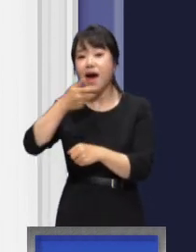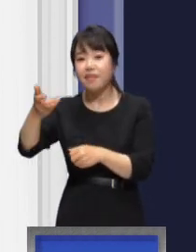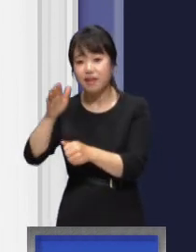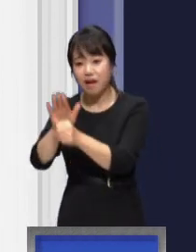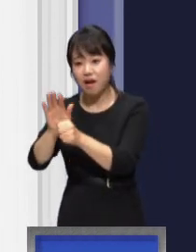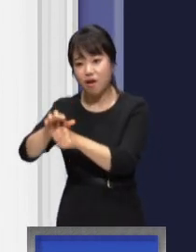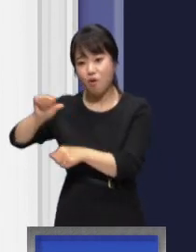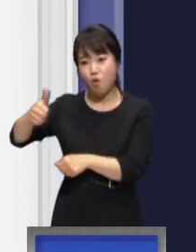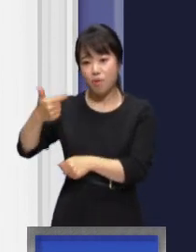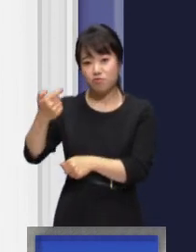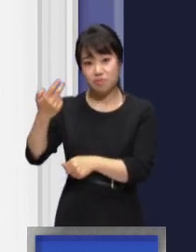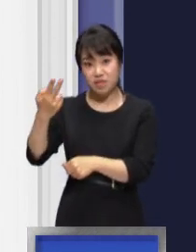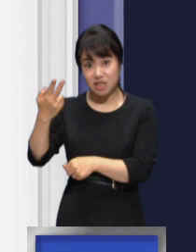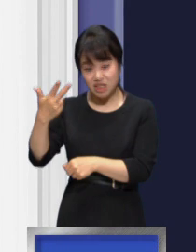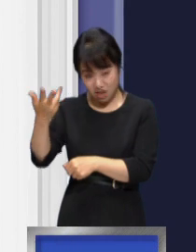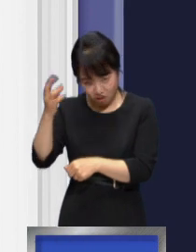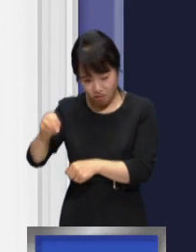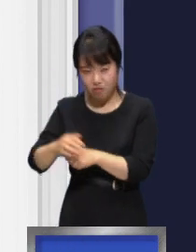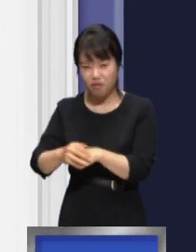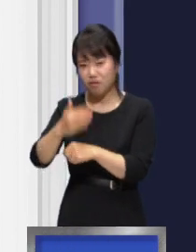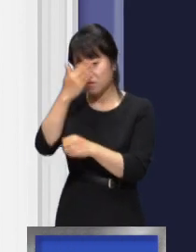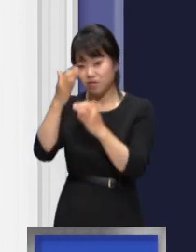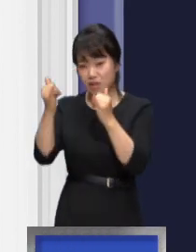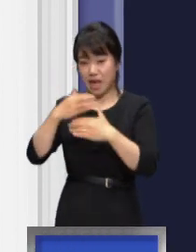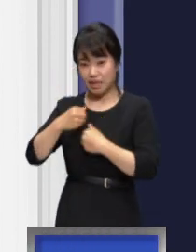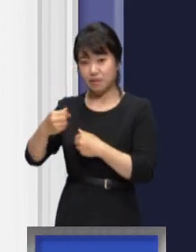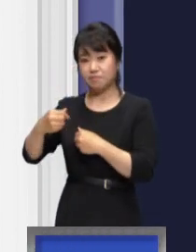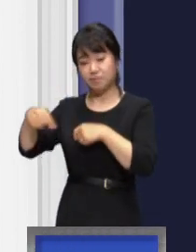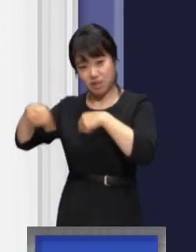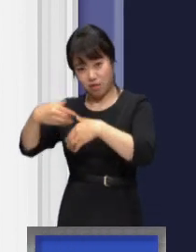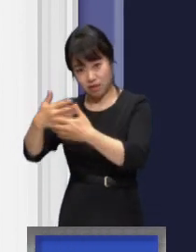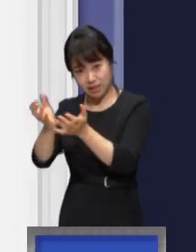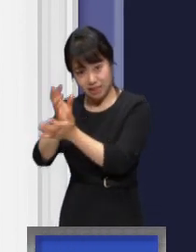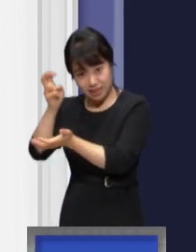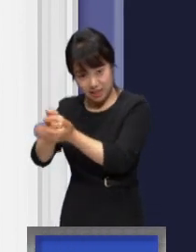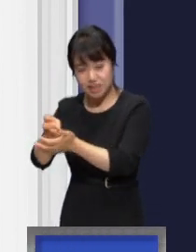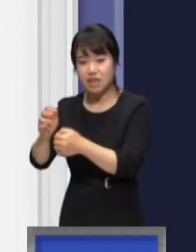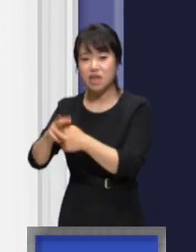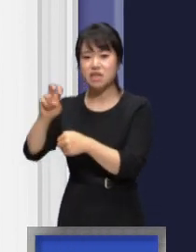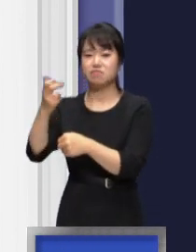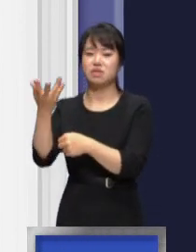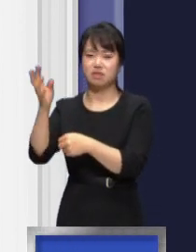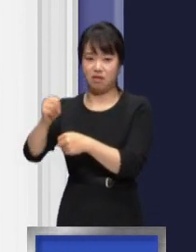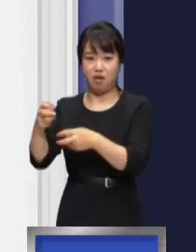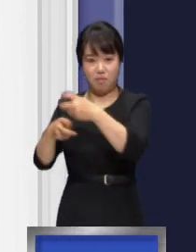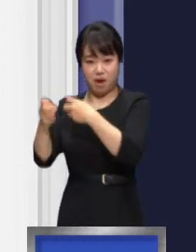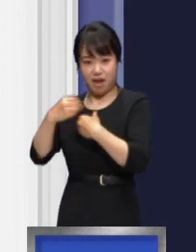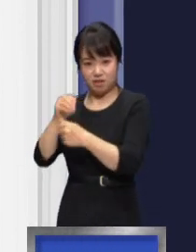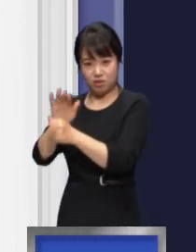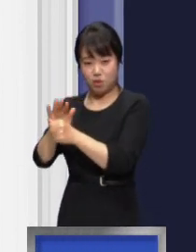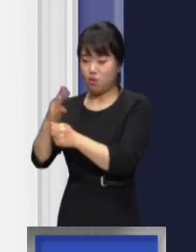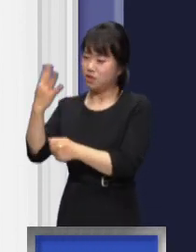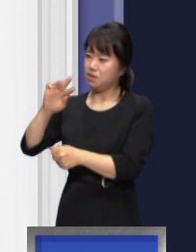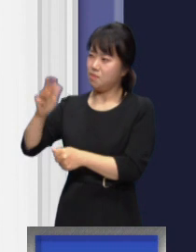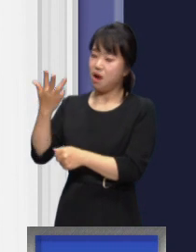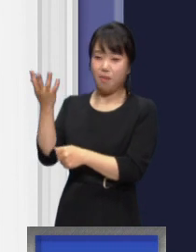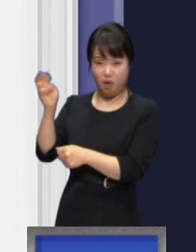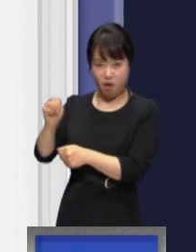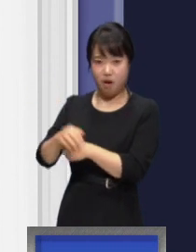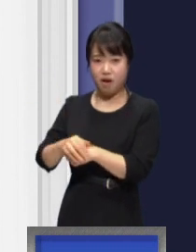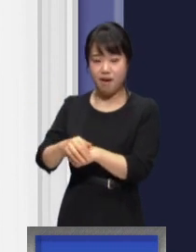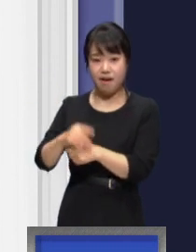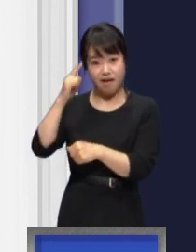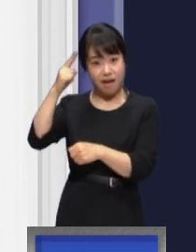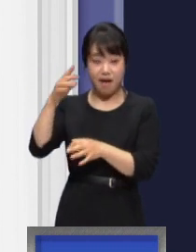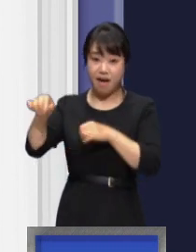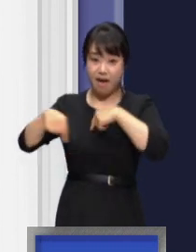원, 청소년 청년 안심 정책 29억 원, 대중교통 운영 안정화에 4,800억 원, 창의